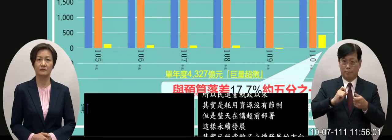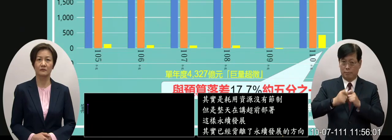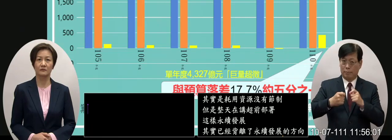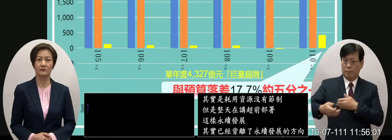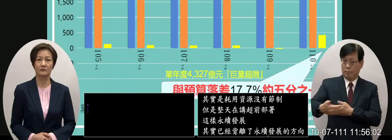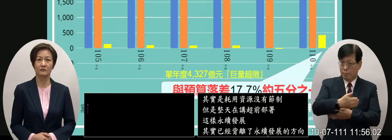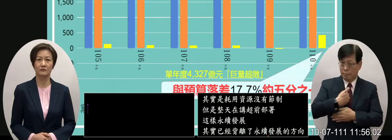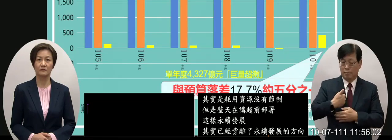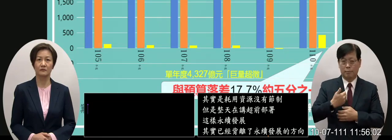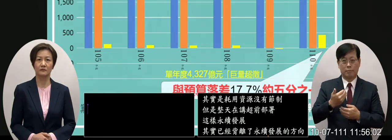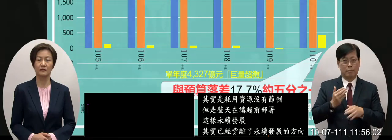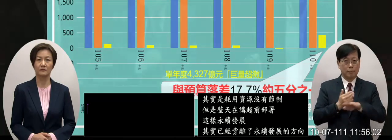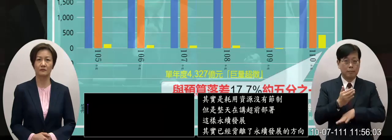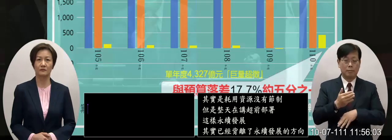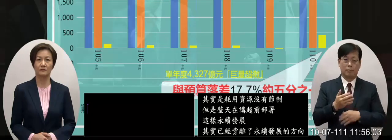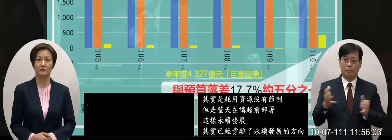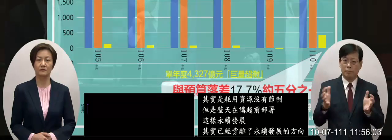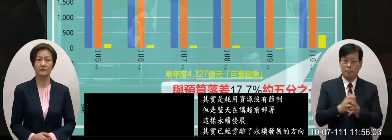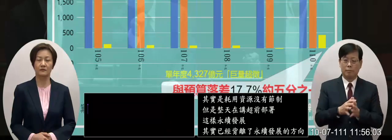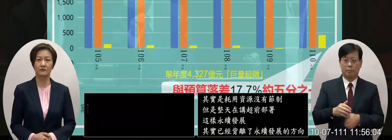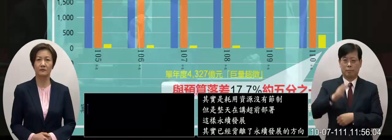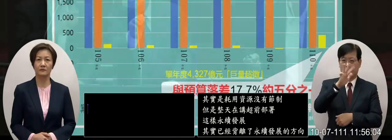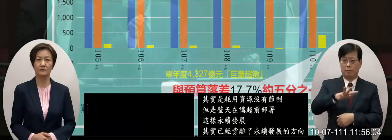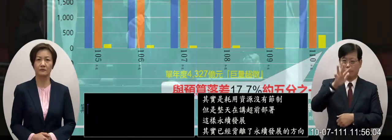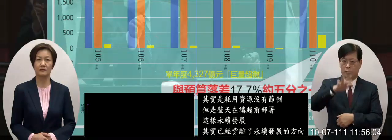增，合计呢总共是